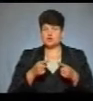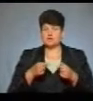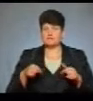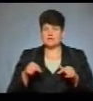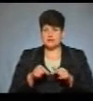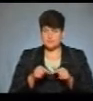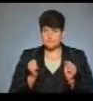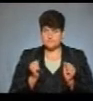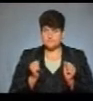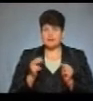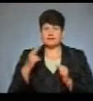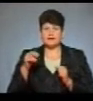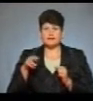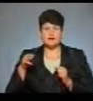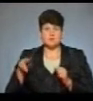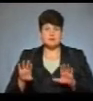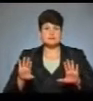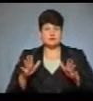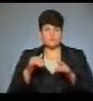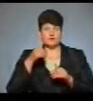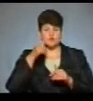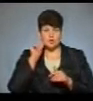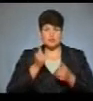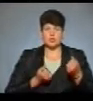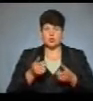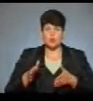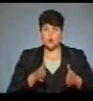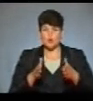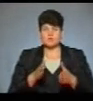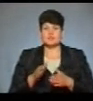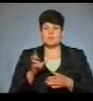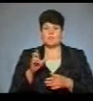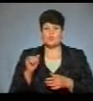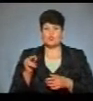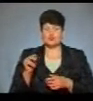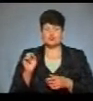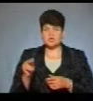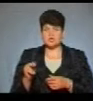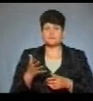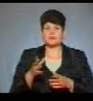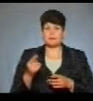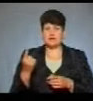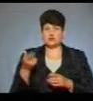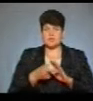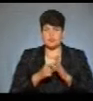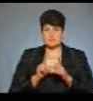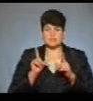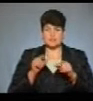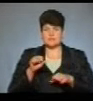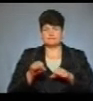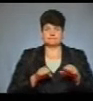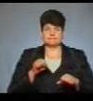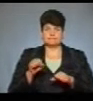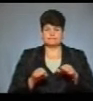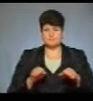Морозович. ДТП трапилося вчора на автодорозі Бучач-Возилів. Першокласник разом зі своїм товаришем їхали узбіччям